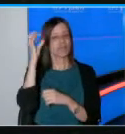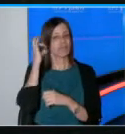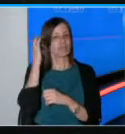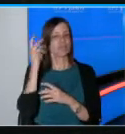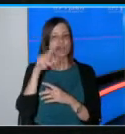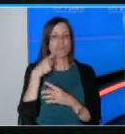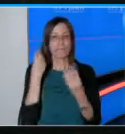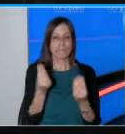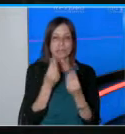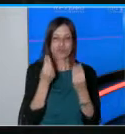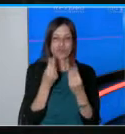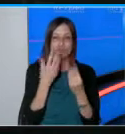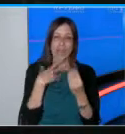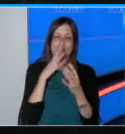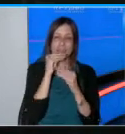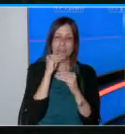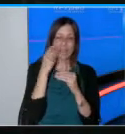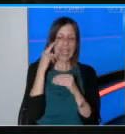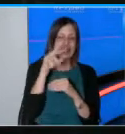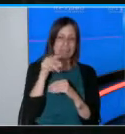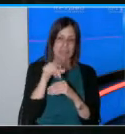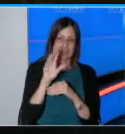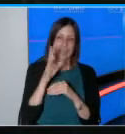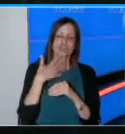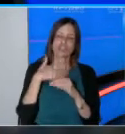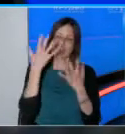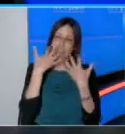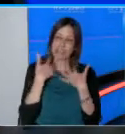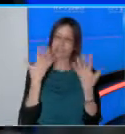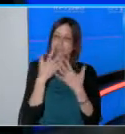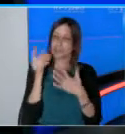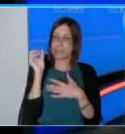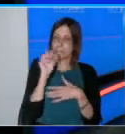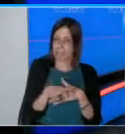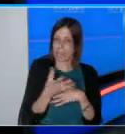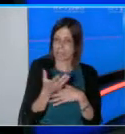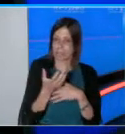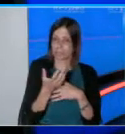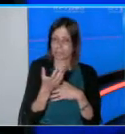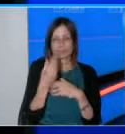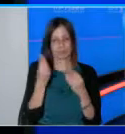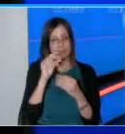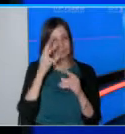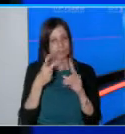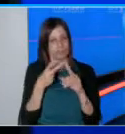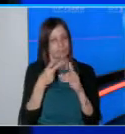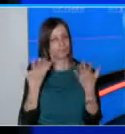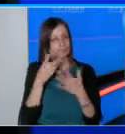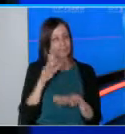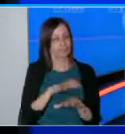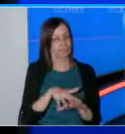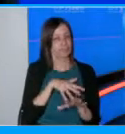איתך רגע על האספקט הזה. סבב. כי אני רוצה שתסבירי, א', מאיפה זה בא, וב', כאילו, איך את